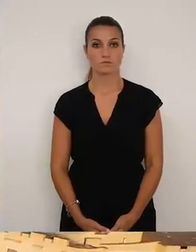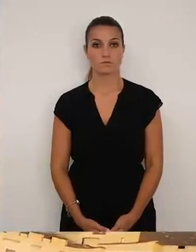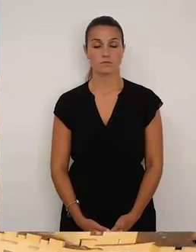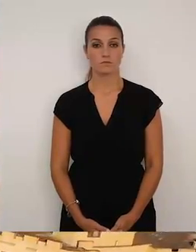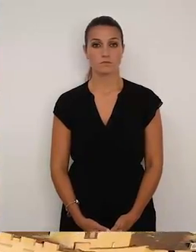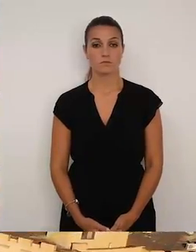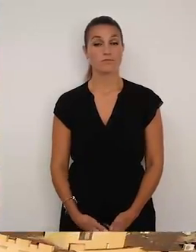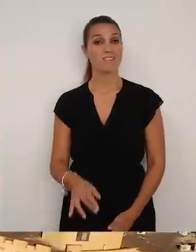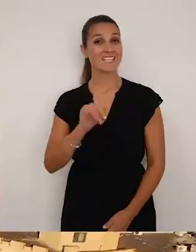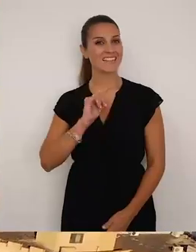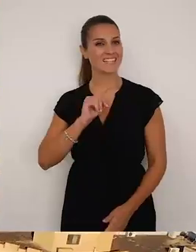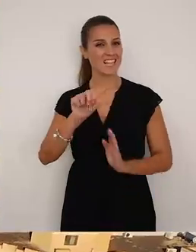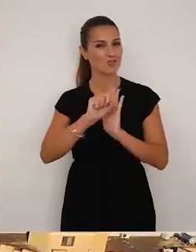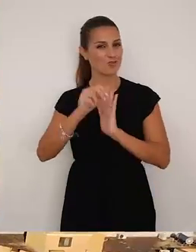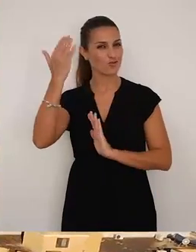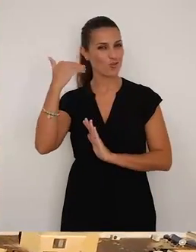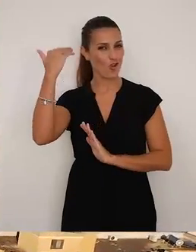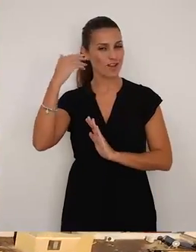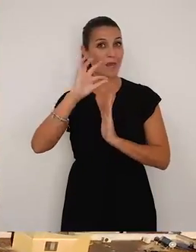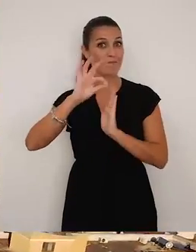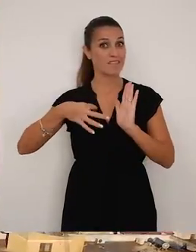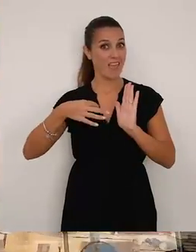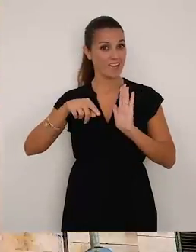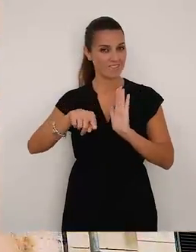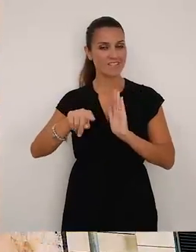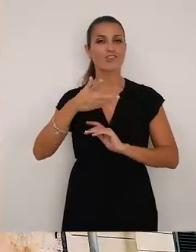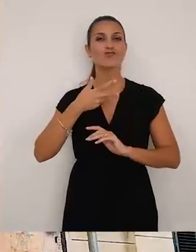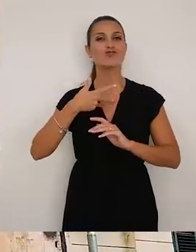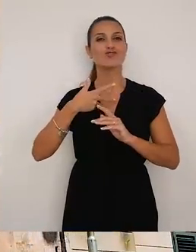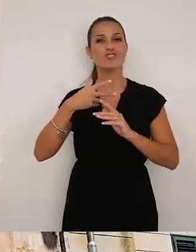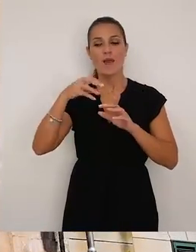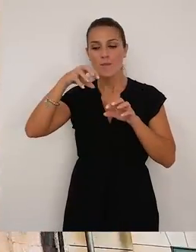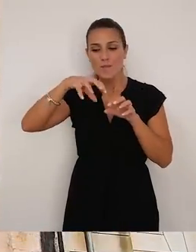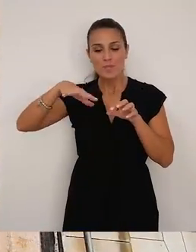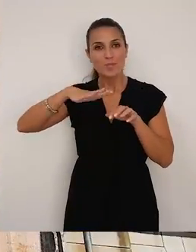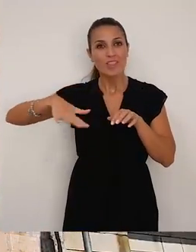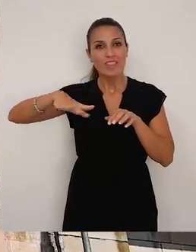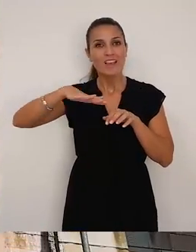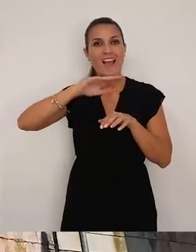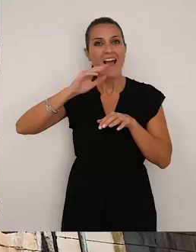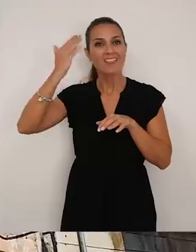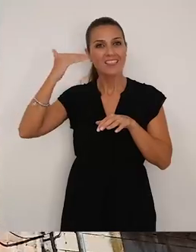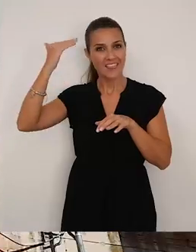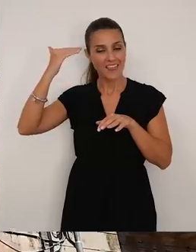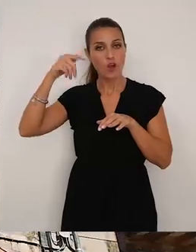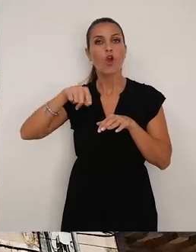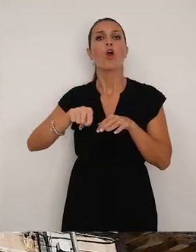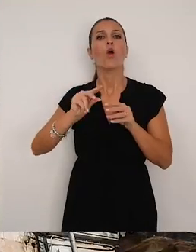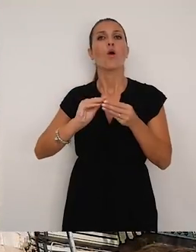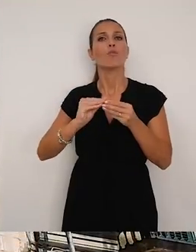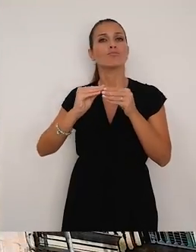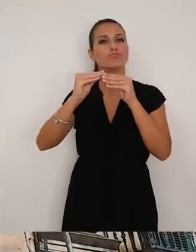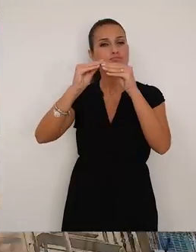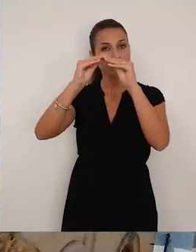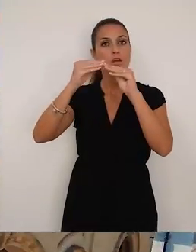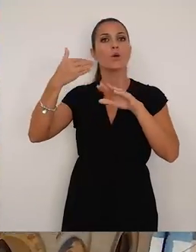L'identità storica di Minervino di Lecce riecheggia nella bellezza del borgo antico, abbellito da eleganti architetture realizzate